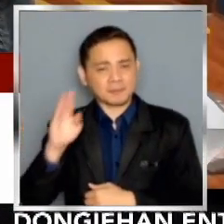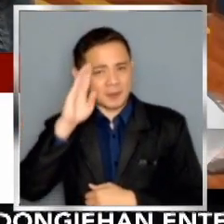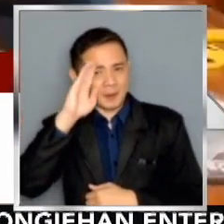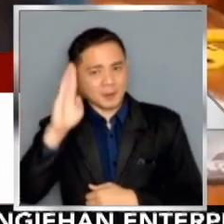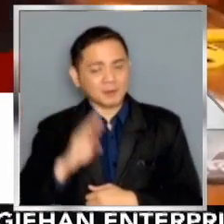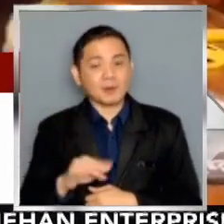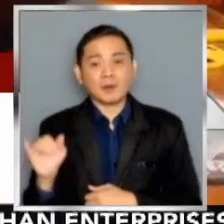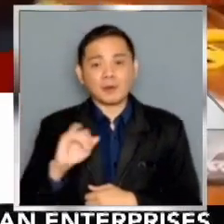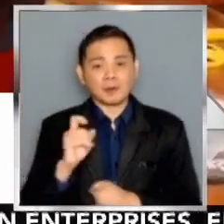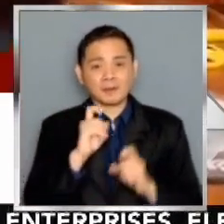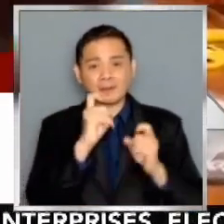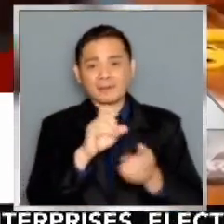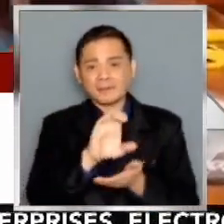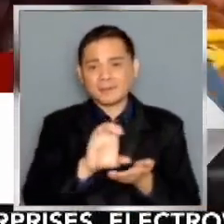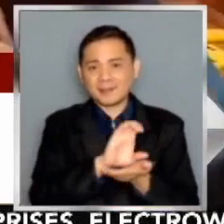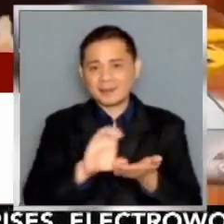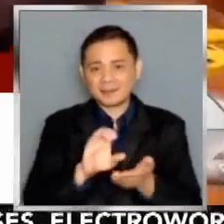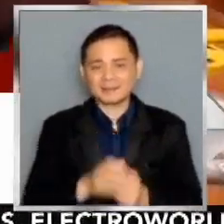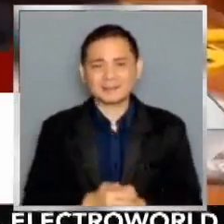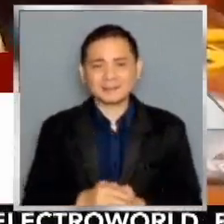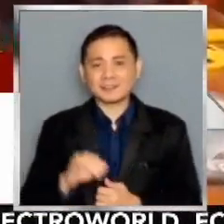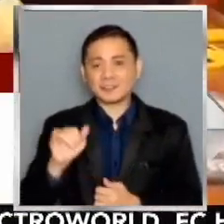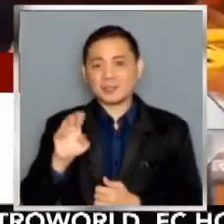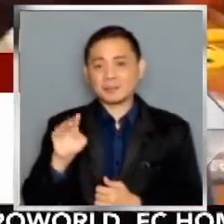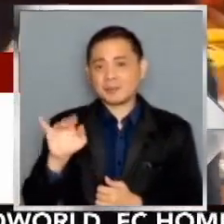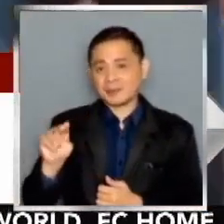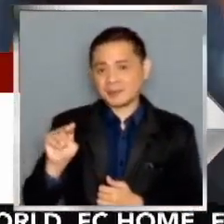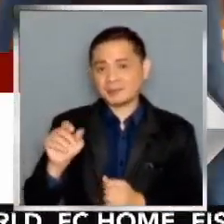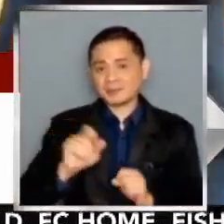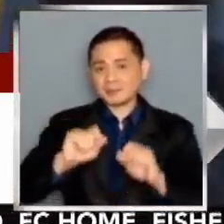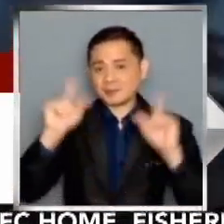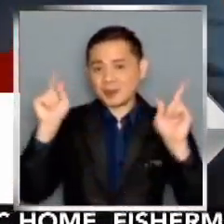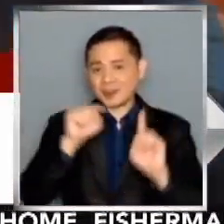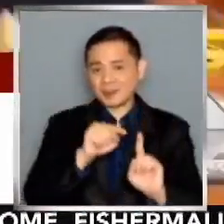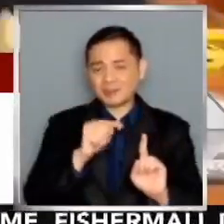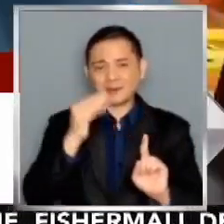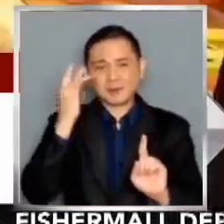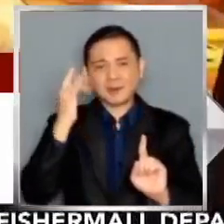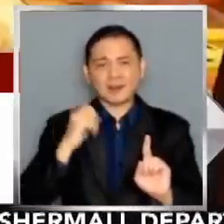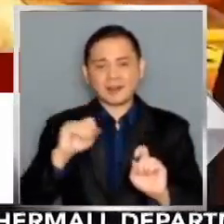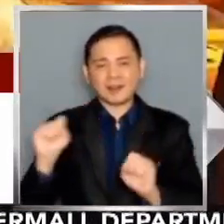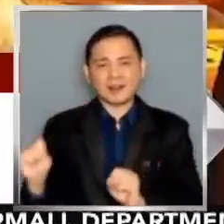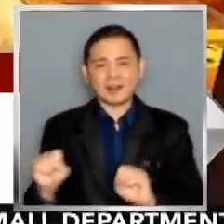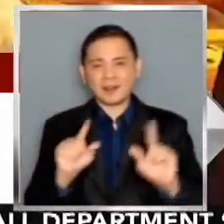J-Hope, habang si Jimin sinurpresa si J-Hope habang naka-live sa Weverse.